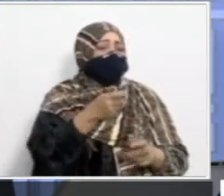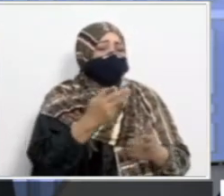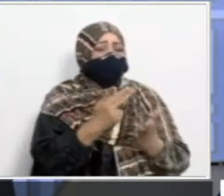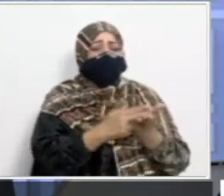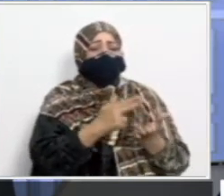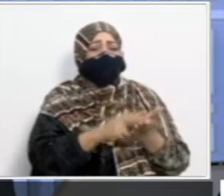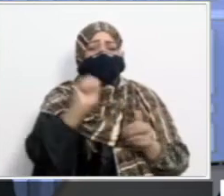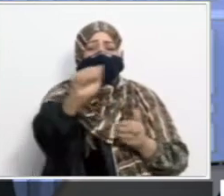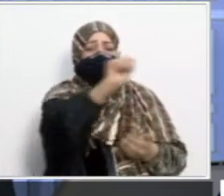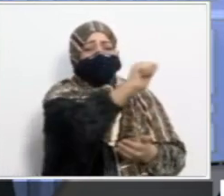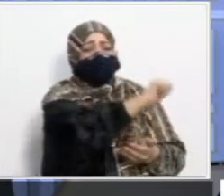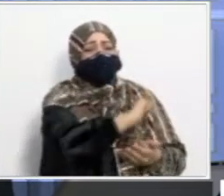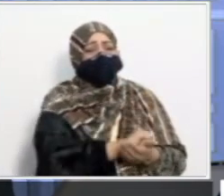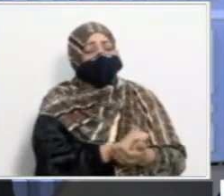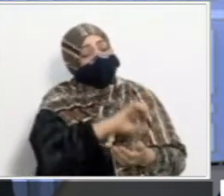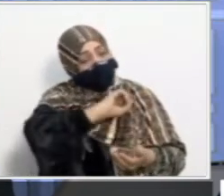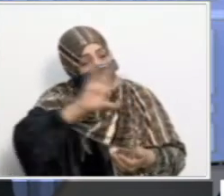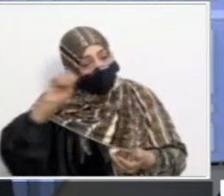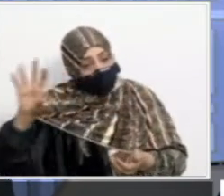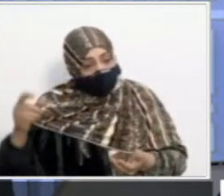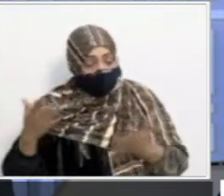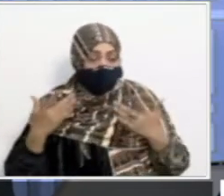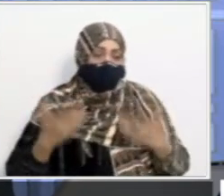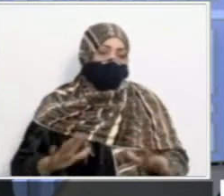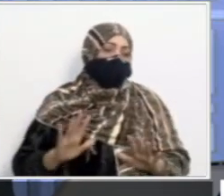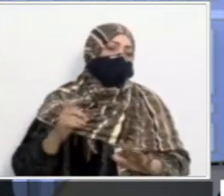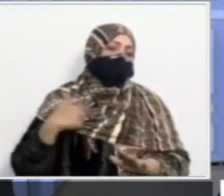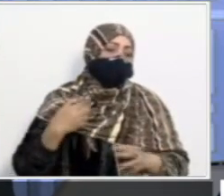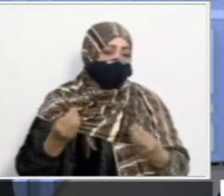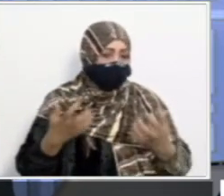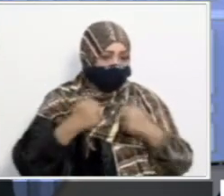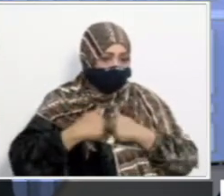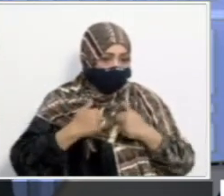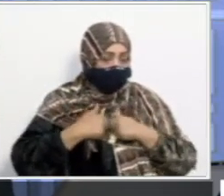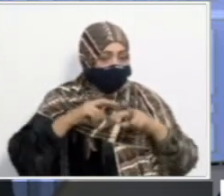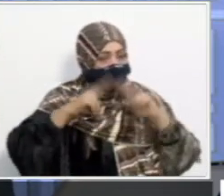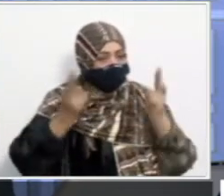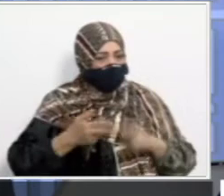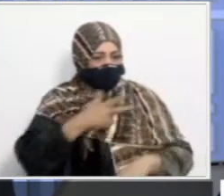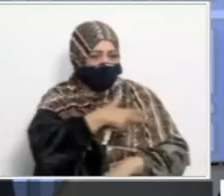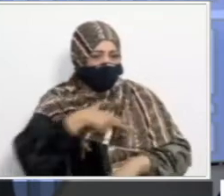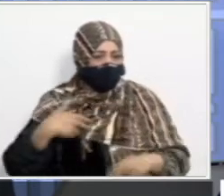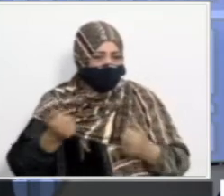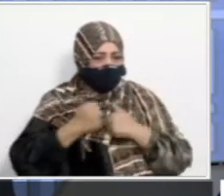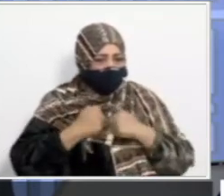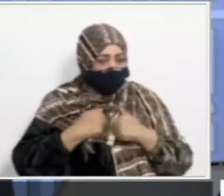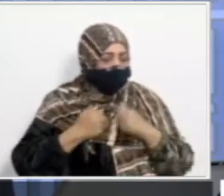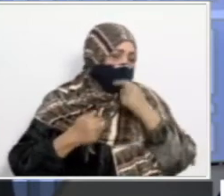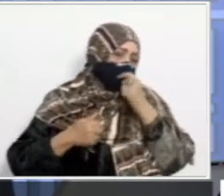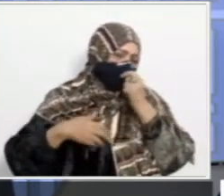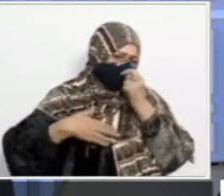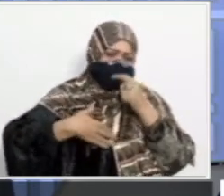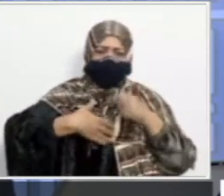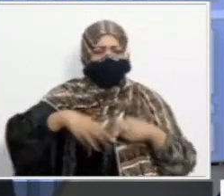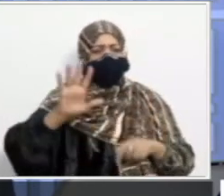يعني لها مازال ما باعتهمش ولم تخصصهم لأناس معينين، فإذا كانت الدولة أعطتك الحق في السكنة لظرف